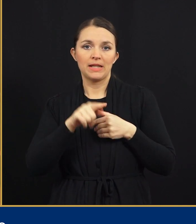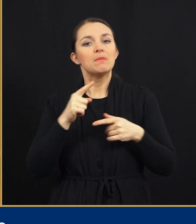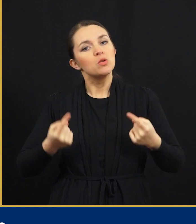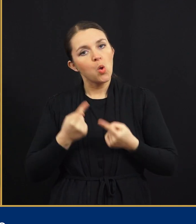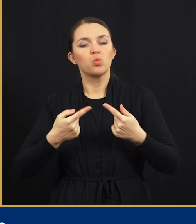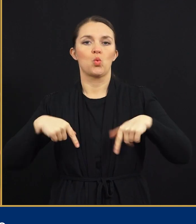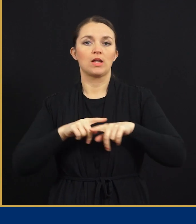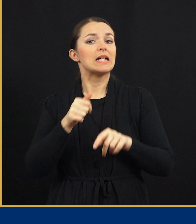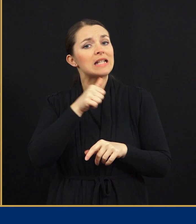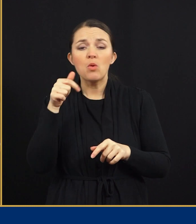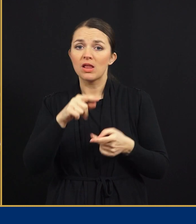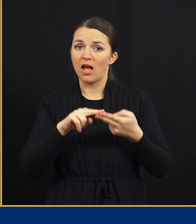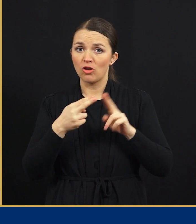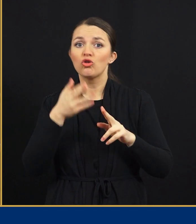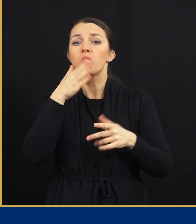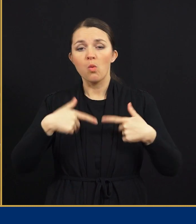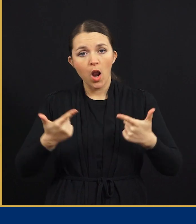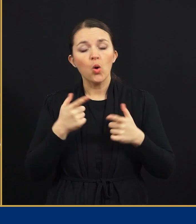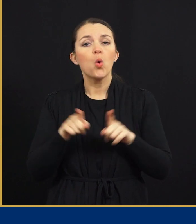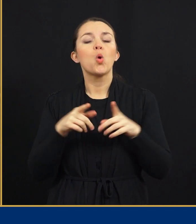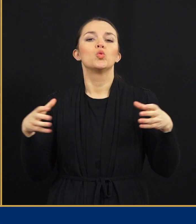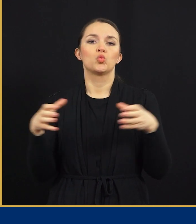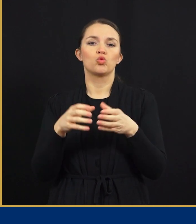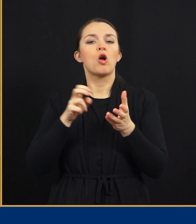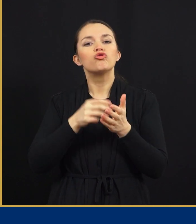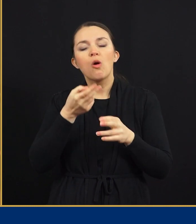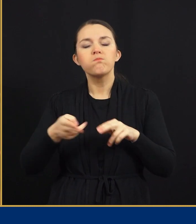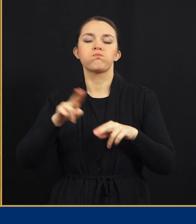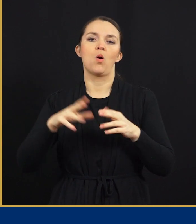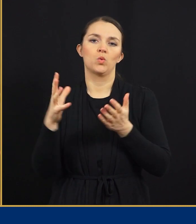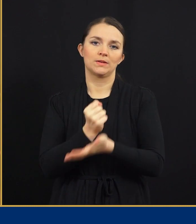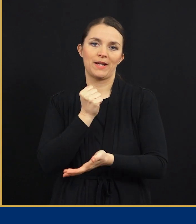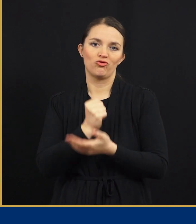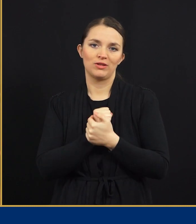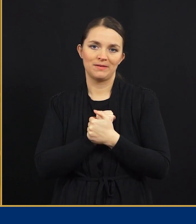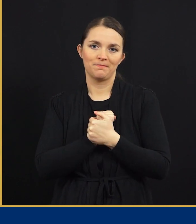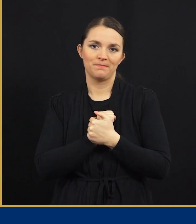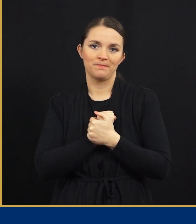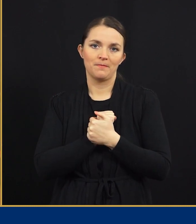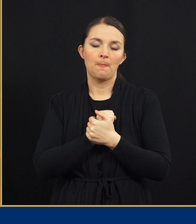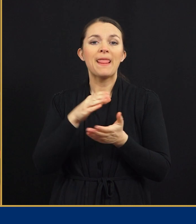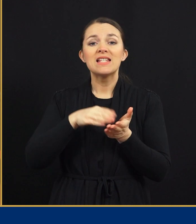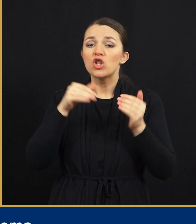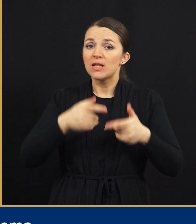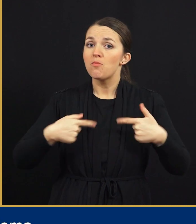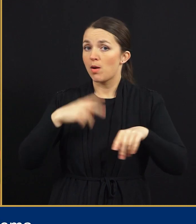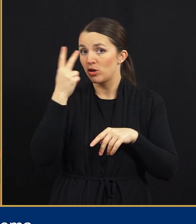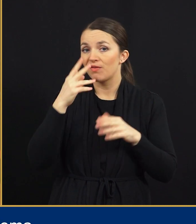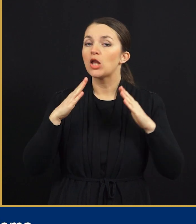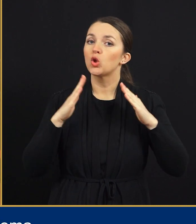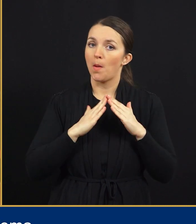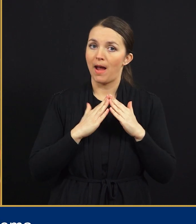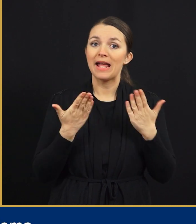nas spodbujati. Le tako bomo lahko kot družba še bolj uspešni. Začeti moramo